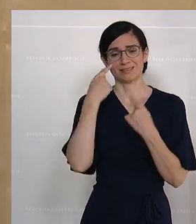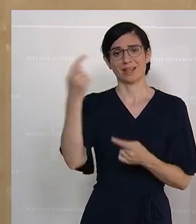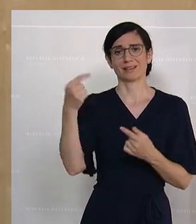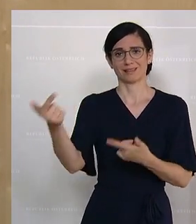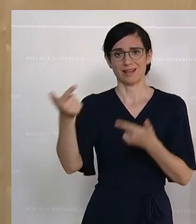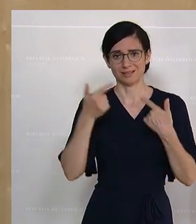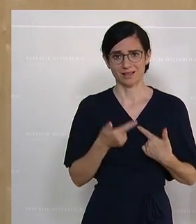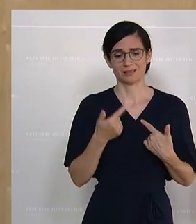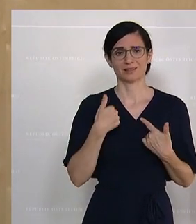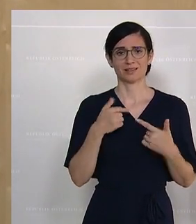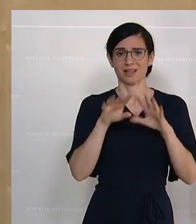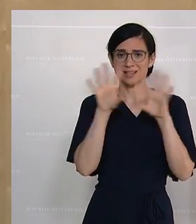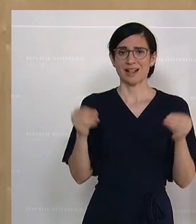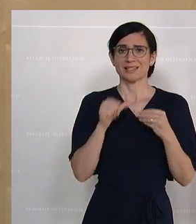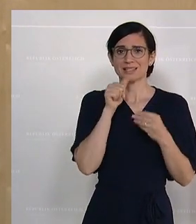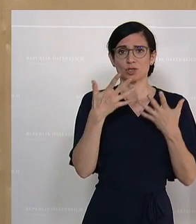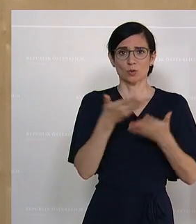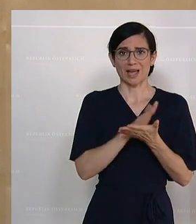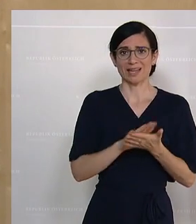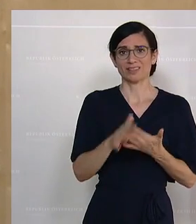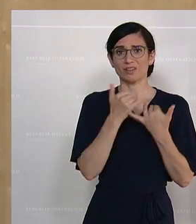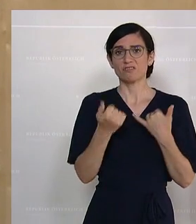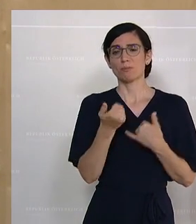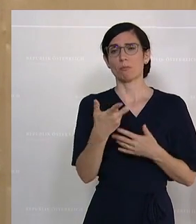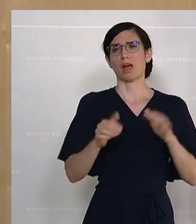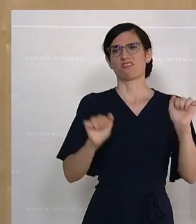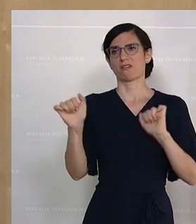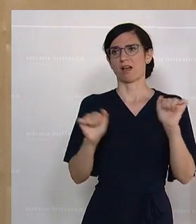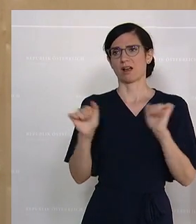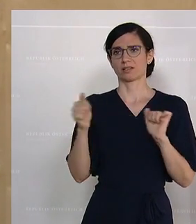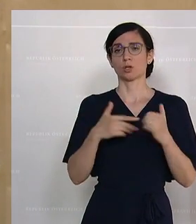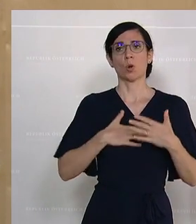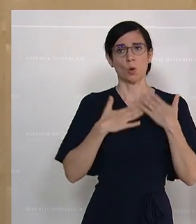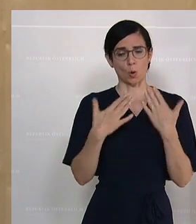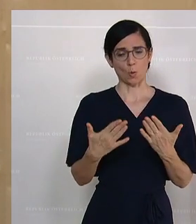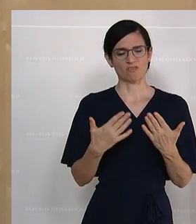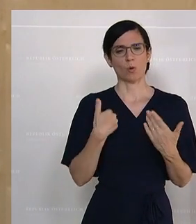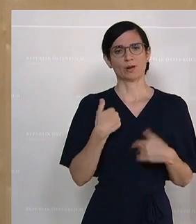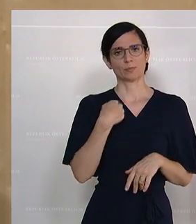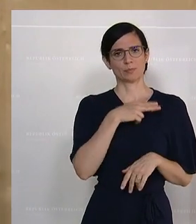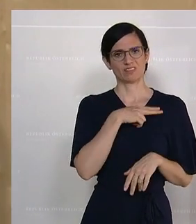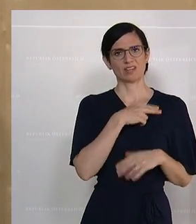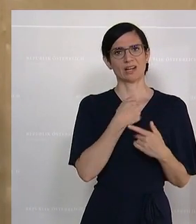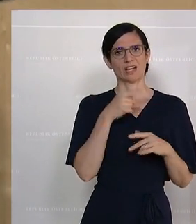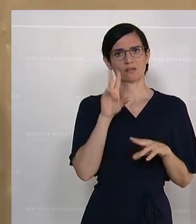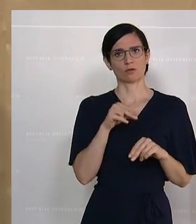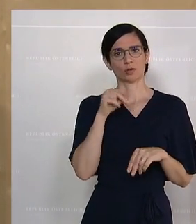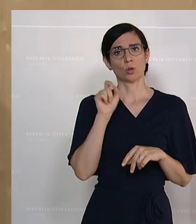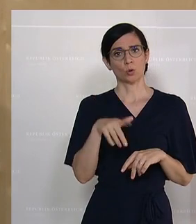dass das alles nicht so einfach ist wie so manche tun obwohl es das privileg vom club ob menschen